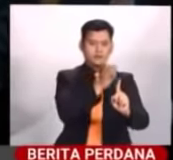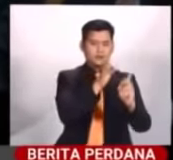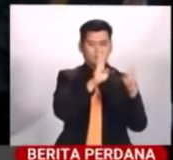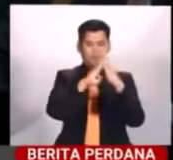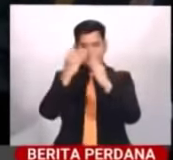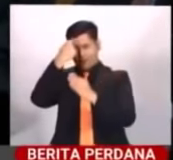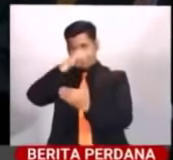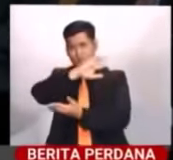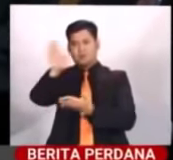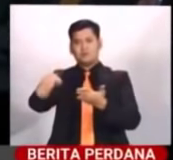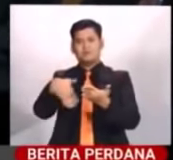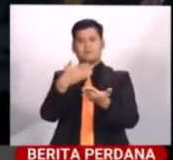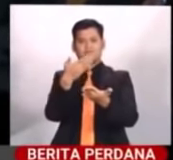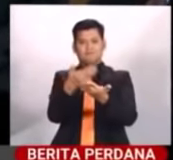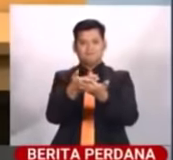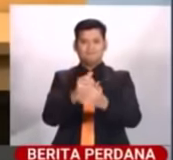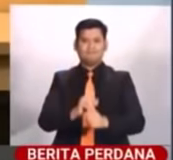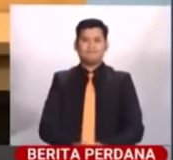semua.